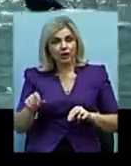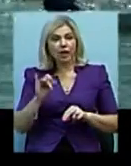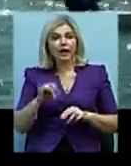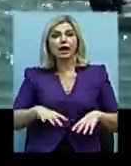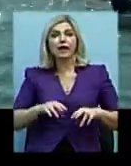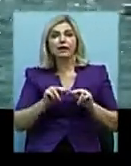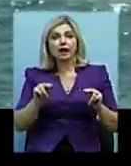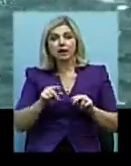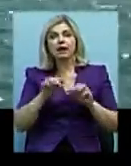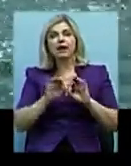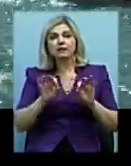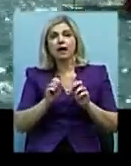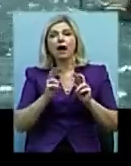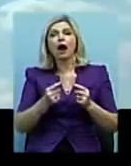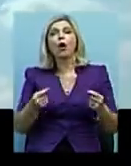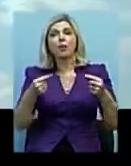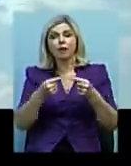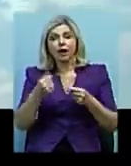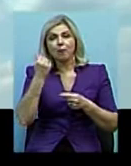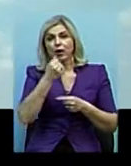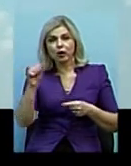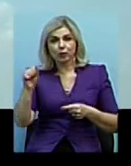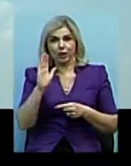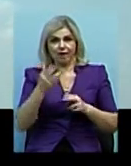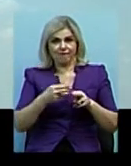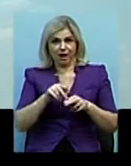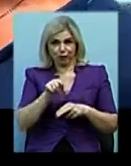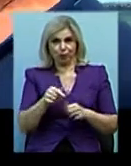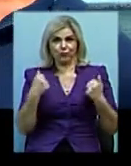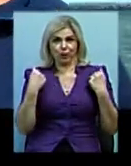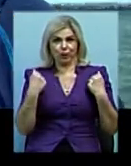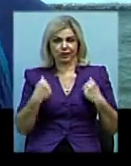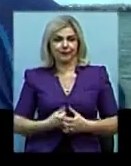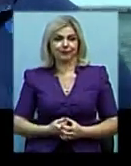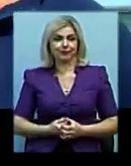Буйбаров розповідає, як визначають переможців у вітрильному спорті.